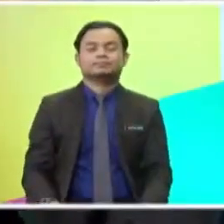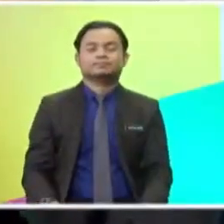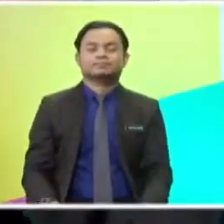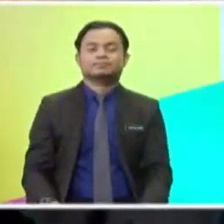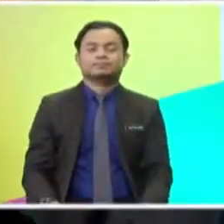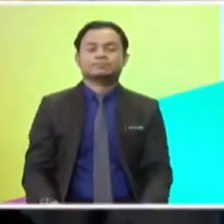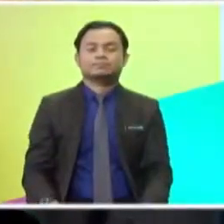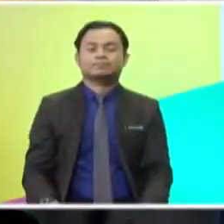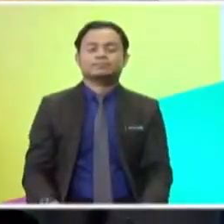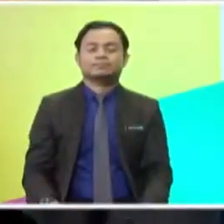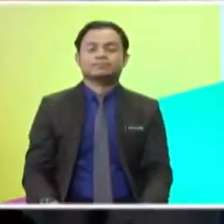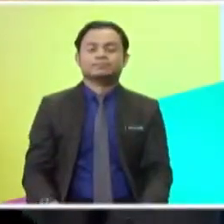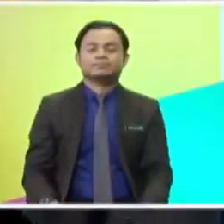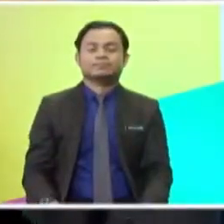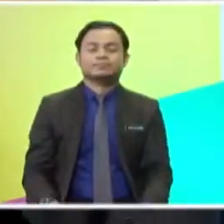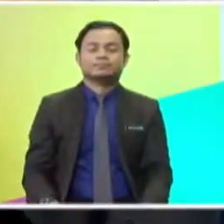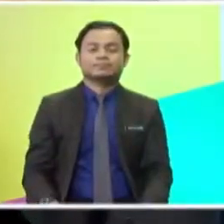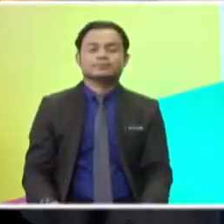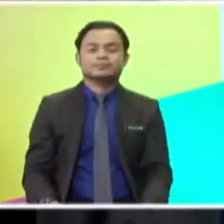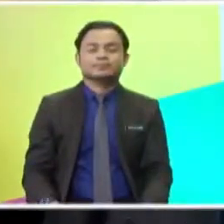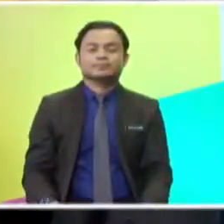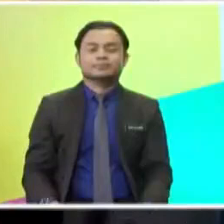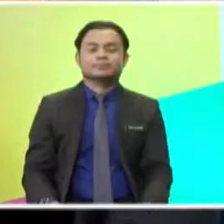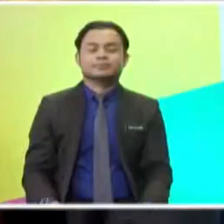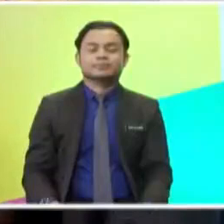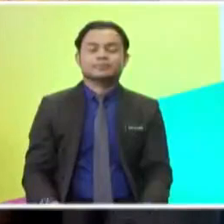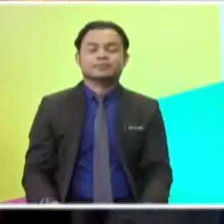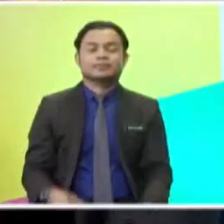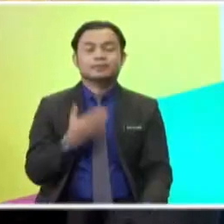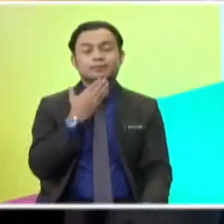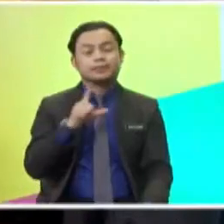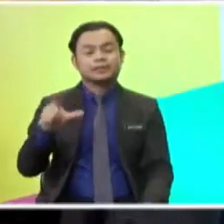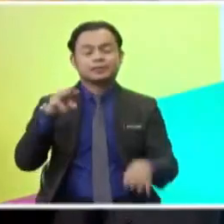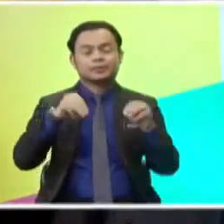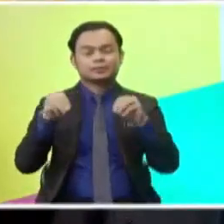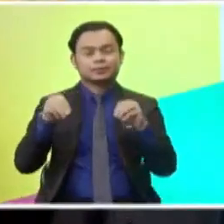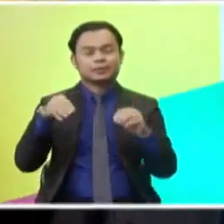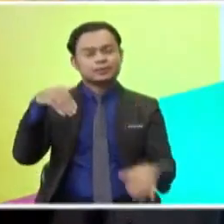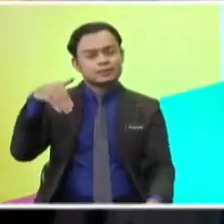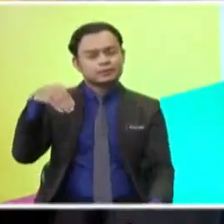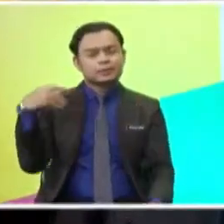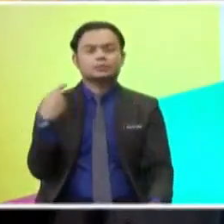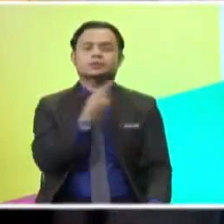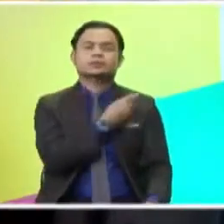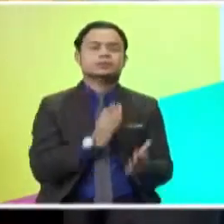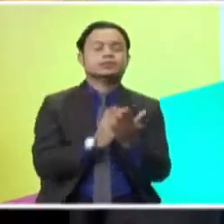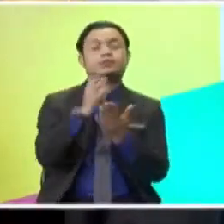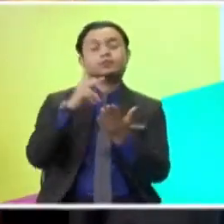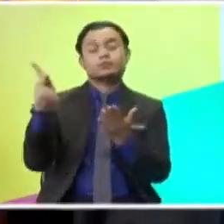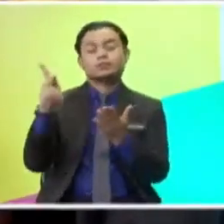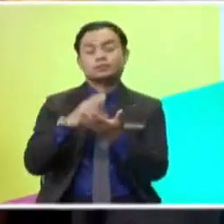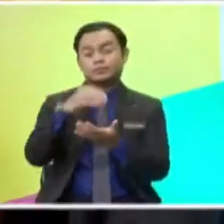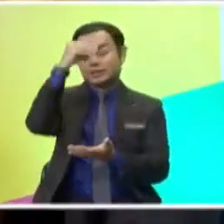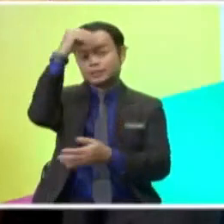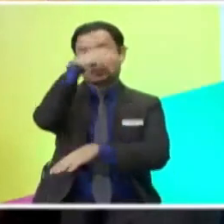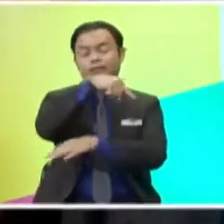Cikgu. Okey. Baik, kita teruskan. Boleh. Boleh. Okey, baiklah murid-murid, sebelum kita meneruskan pembelajaran kita pada hari ini,